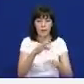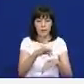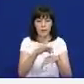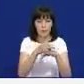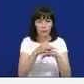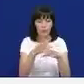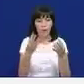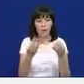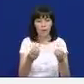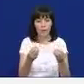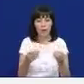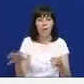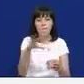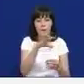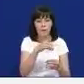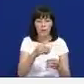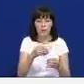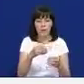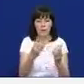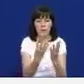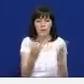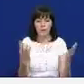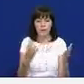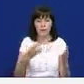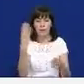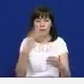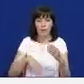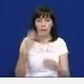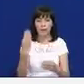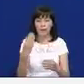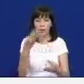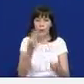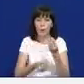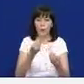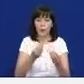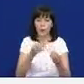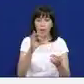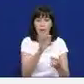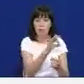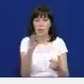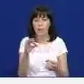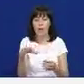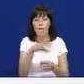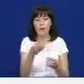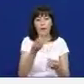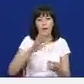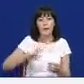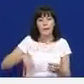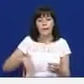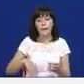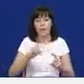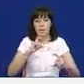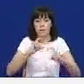теннис алдық. Бүкіл жабдықтармен, сеткасымен, ракеткасымен, ойнайтын жаңағы шарлармен жаңадан. Сонан кейін жаңадан